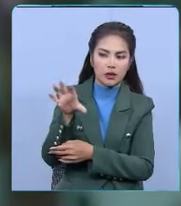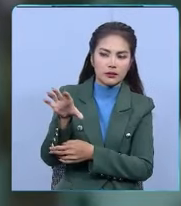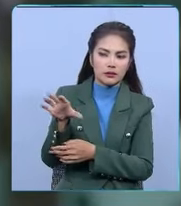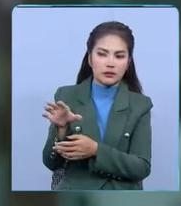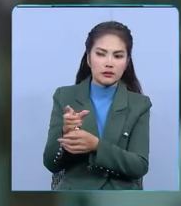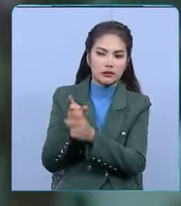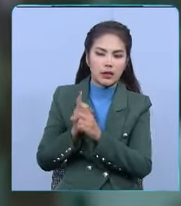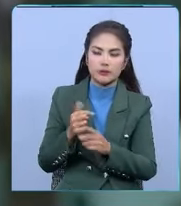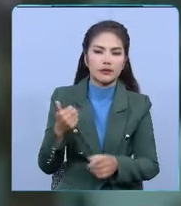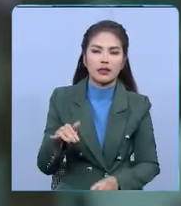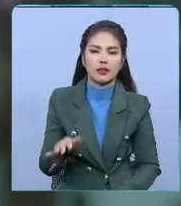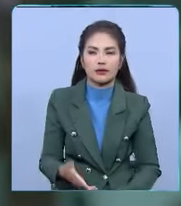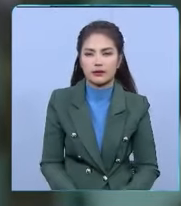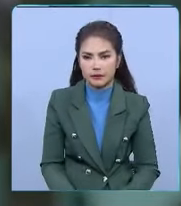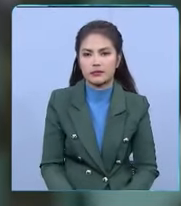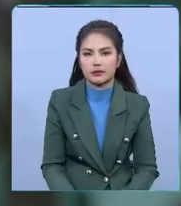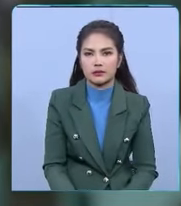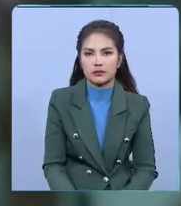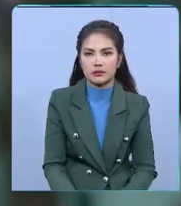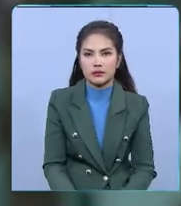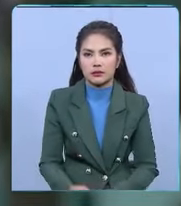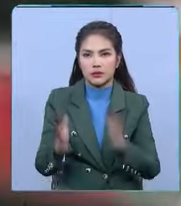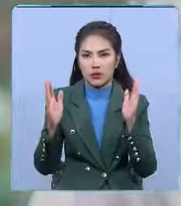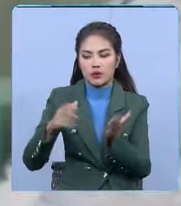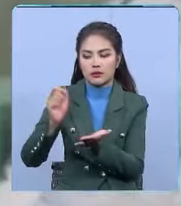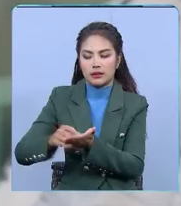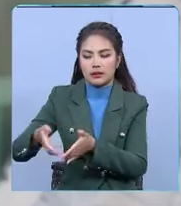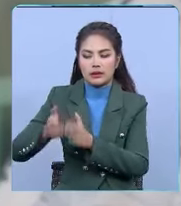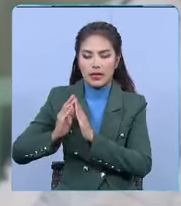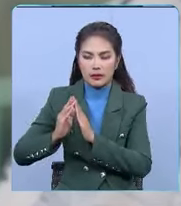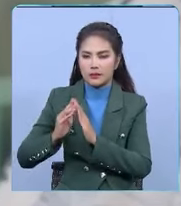ครไม่ใครก็ไม่ได้คนแต่งตั้งเองก็ไม่ได้ผมยืนยัน